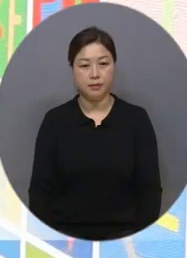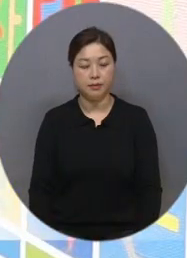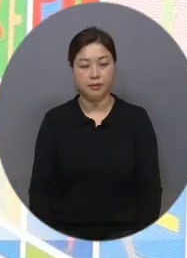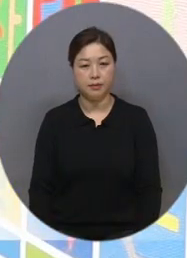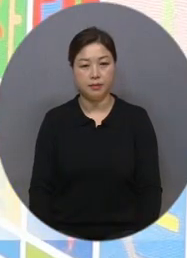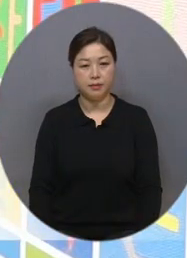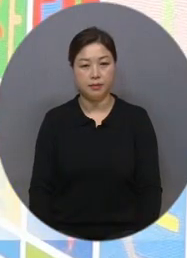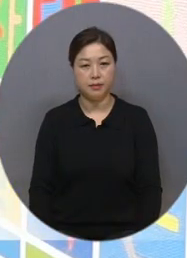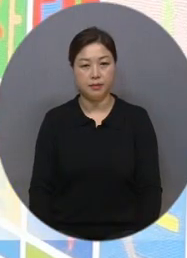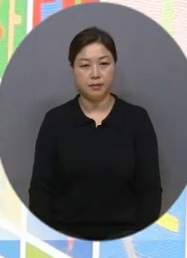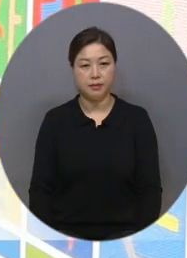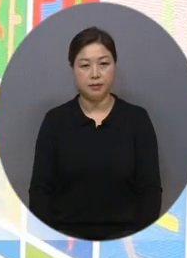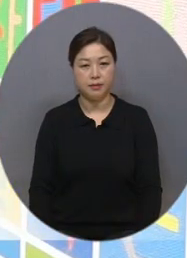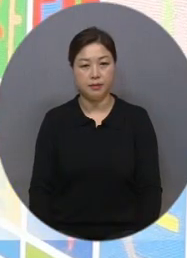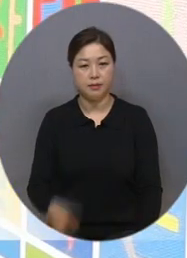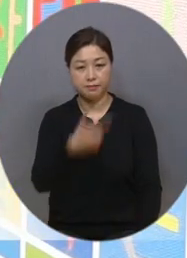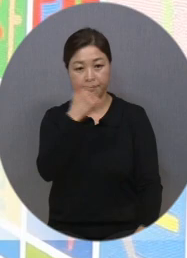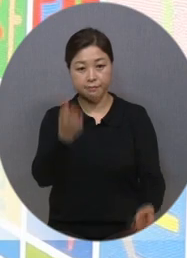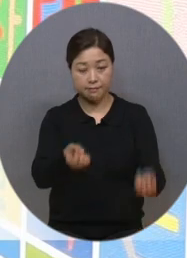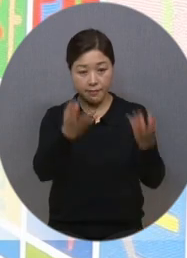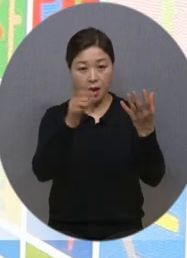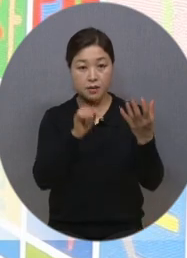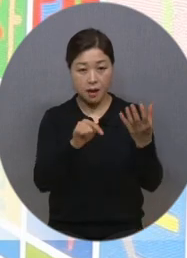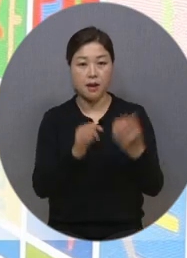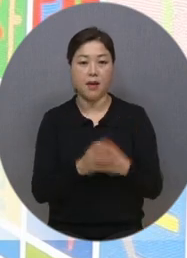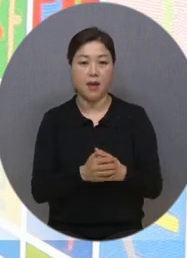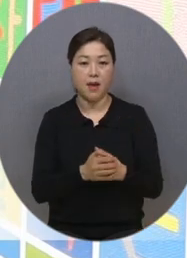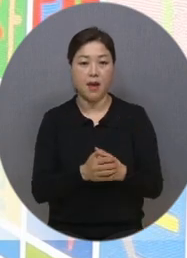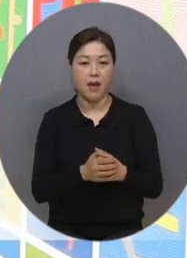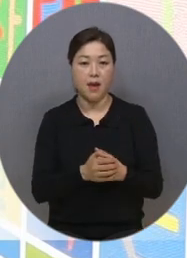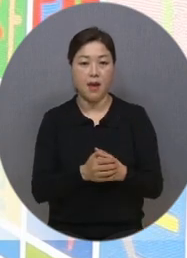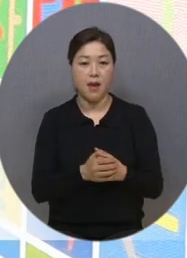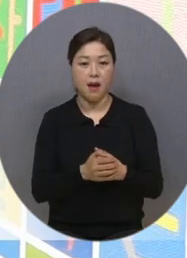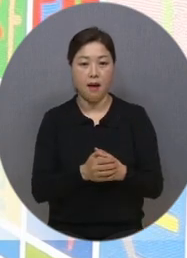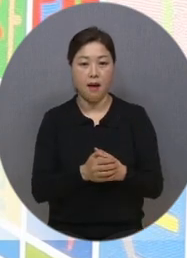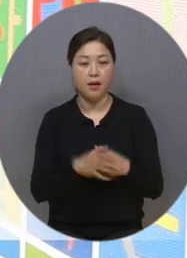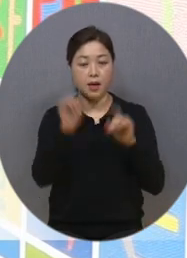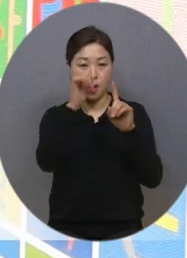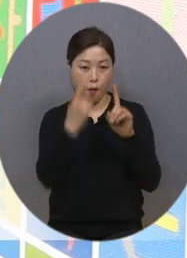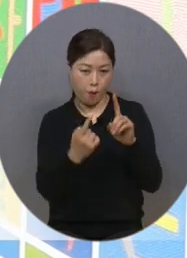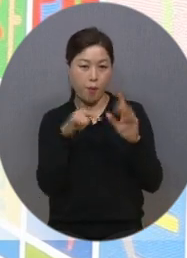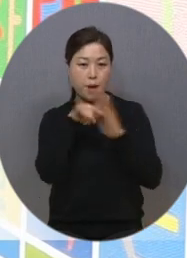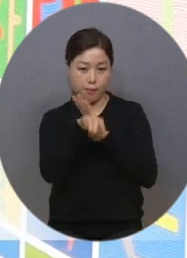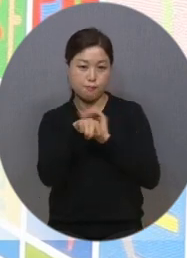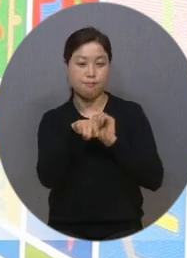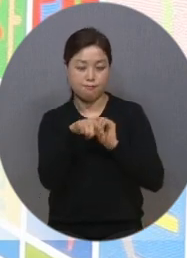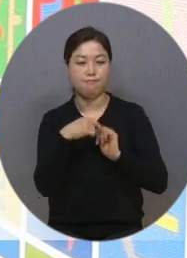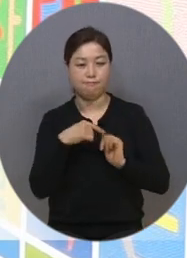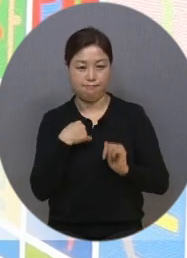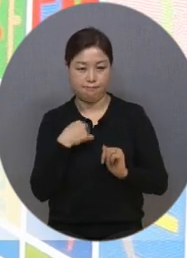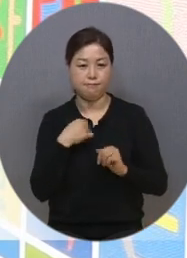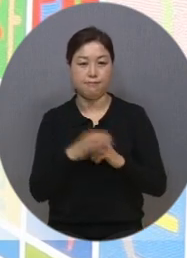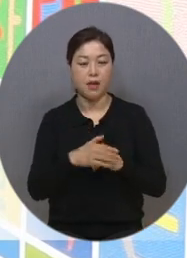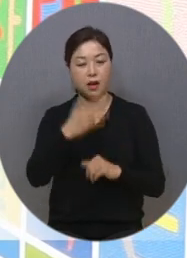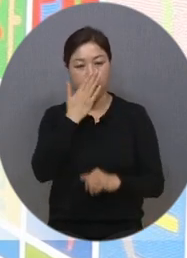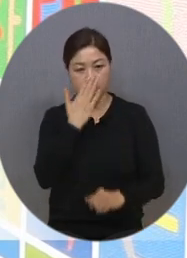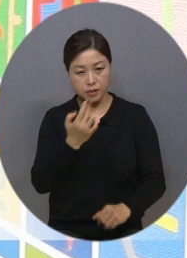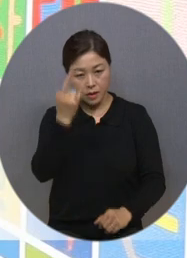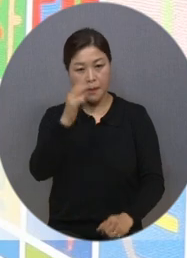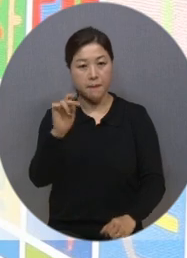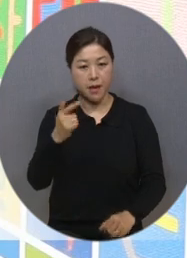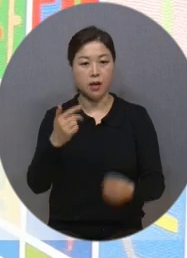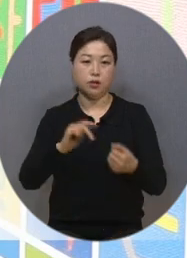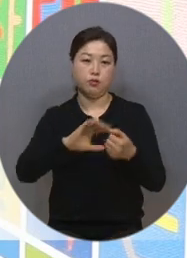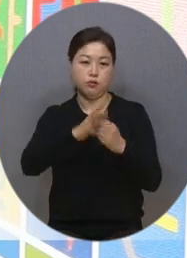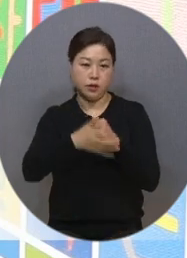또 큰 행사에 1호가 되려는 생각을 못했고요. 순천만 국제정원박람회가 10년